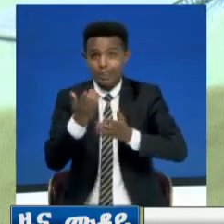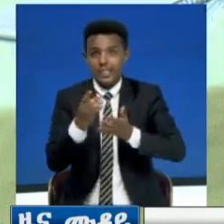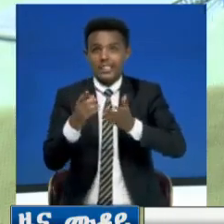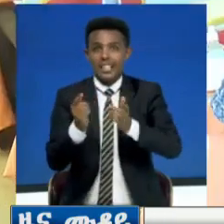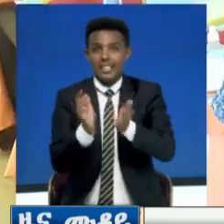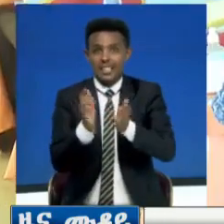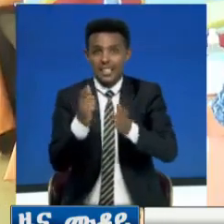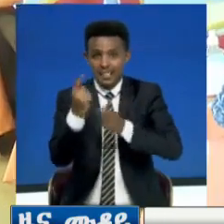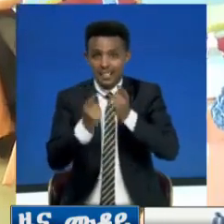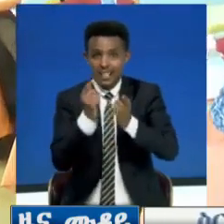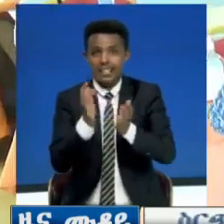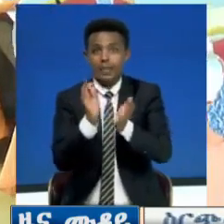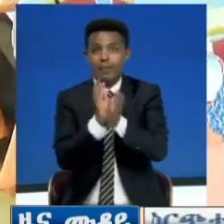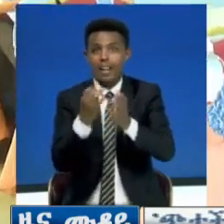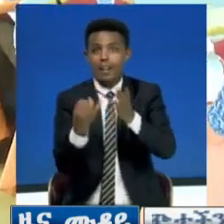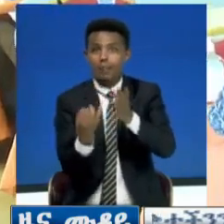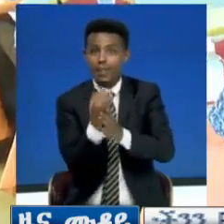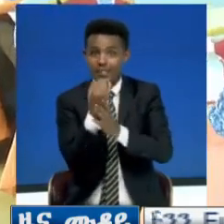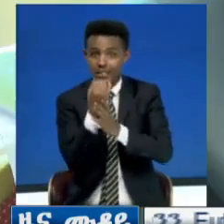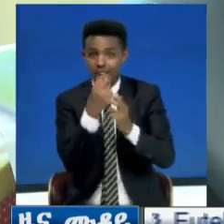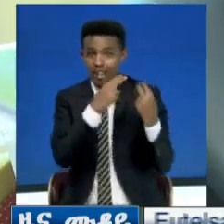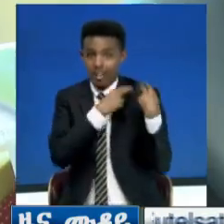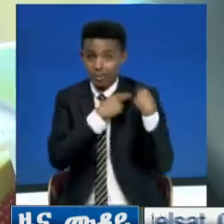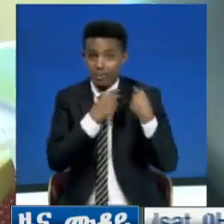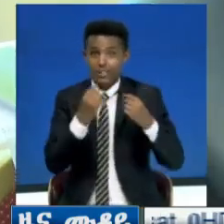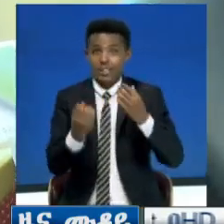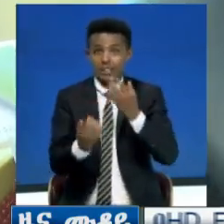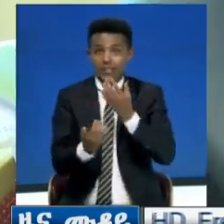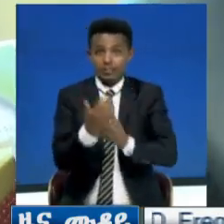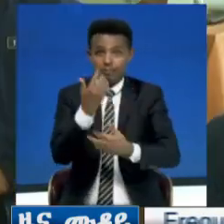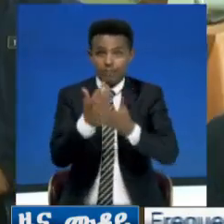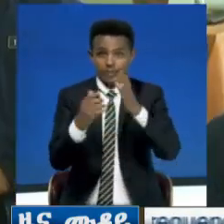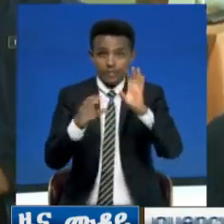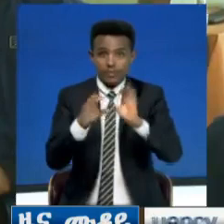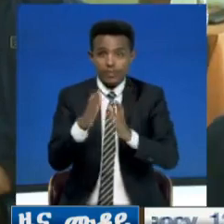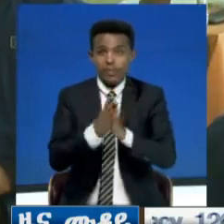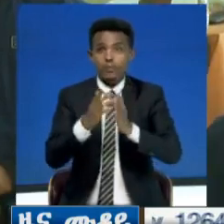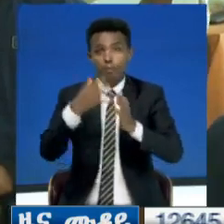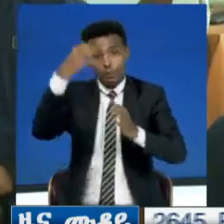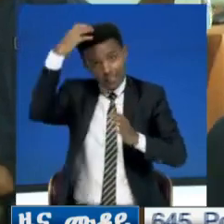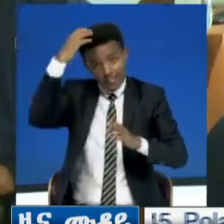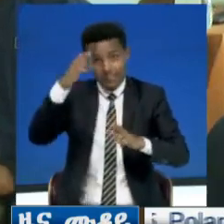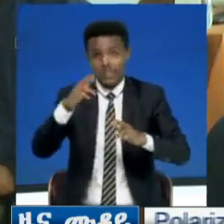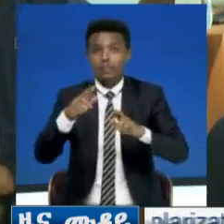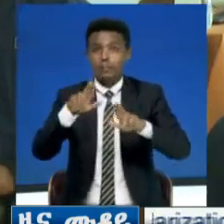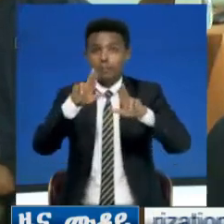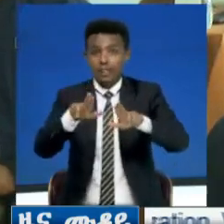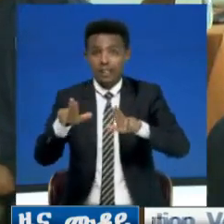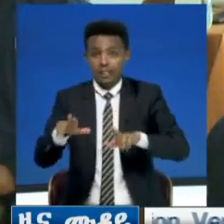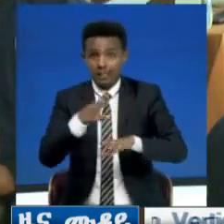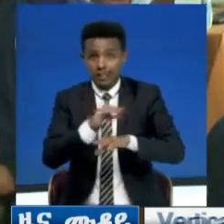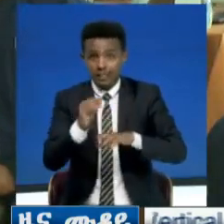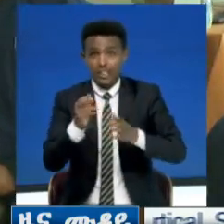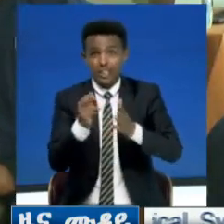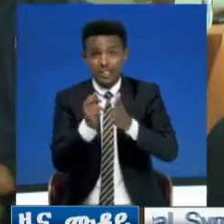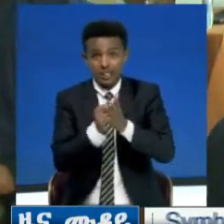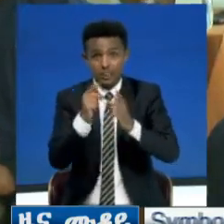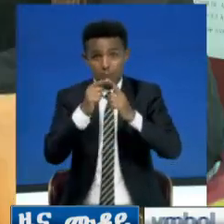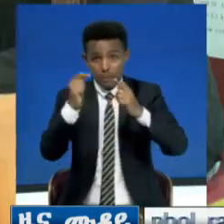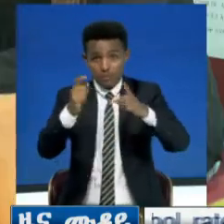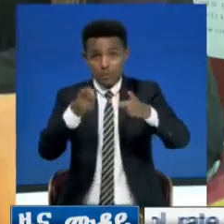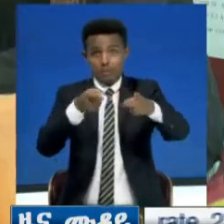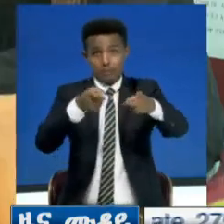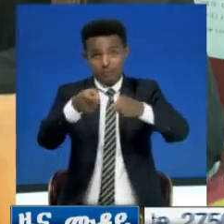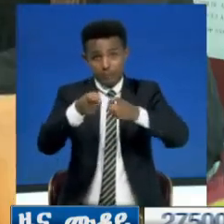መምሪያ ኃላፊዎች ጋር የመከረ ሲሆን መንግስት የገበያ ማረጋጋትና ህገወጥነትን ለመቆጣጠር የሚያደርገውን ጥረት በመደገፍም